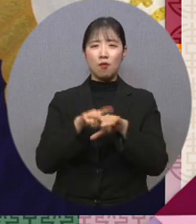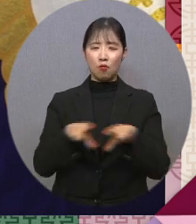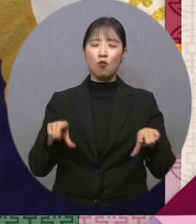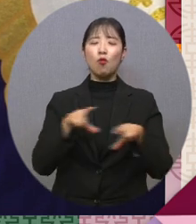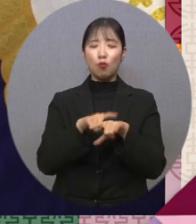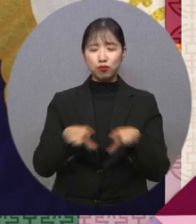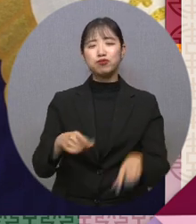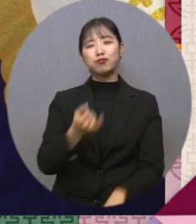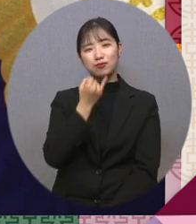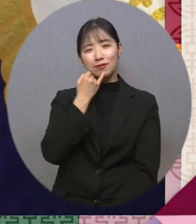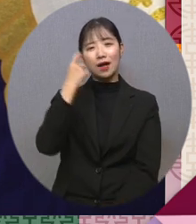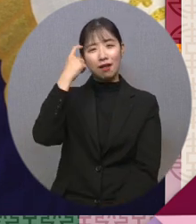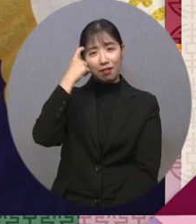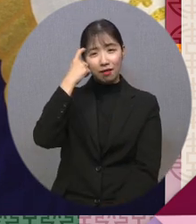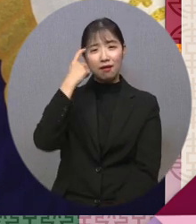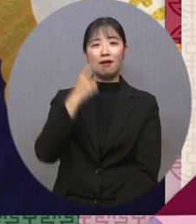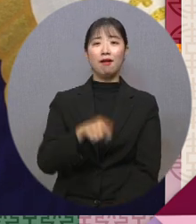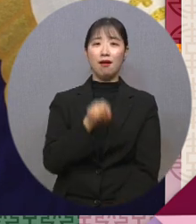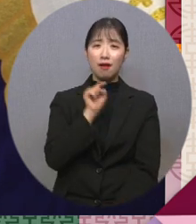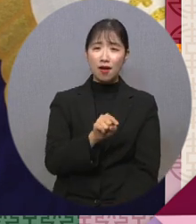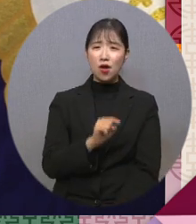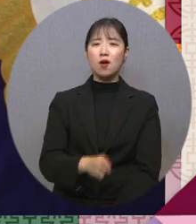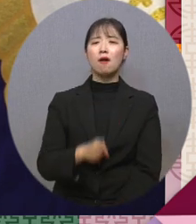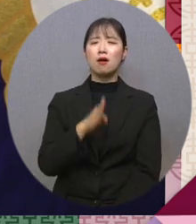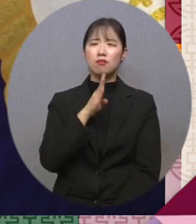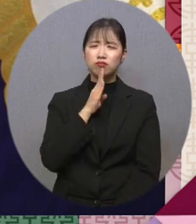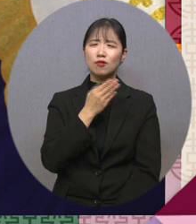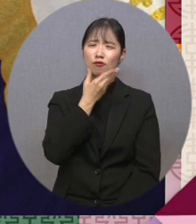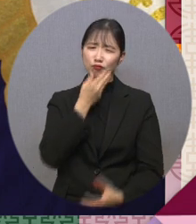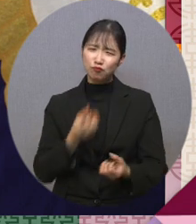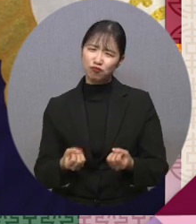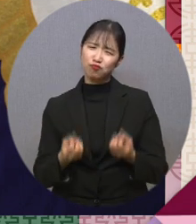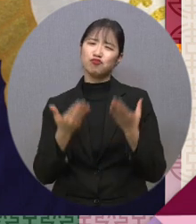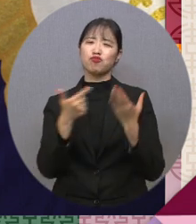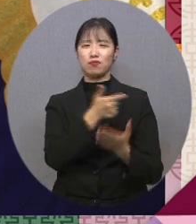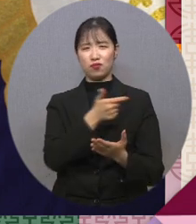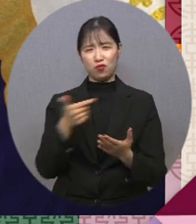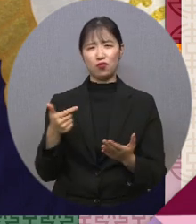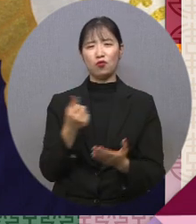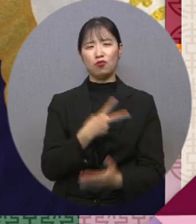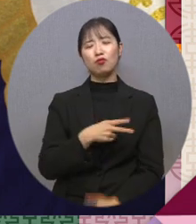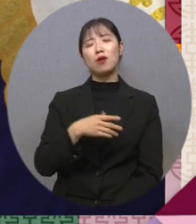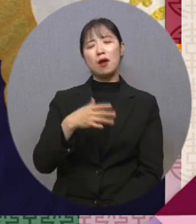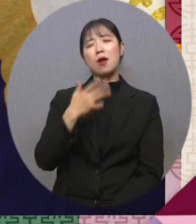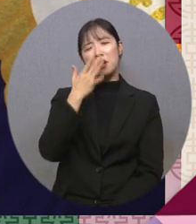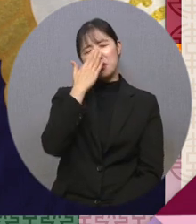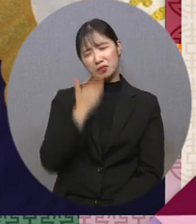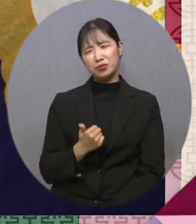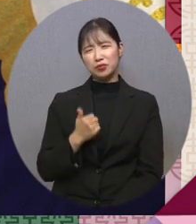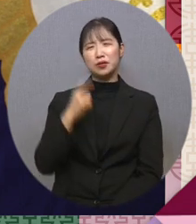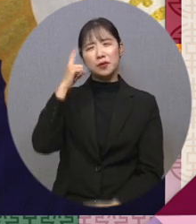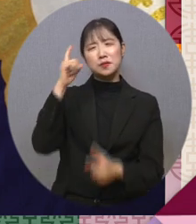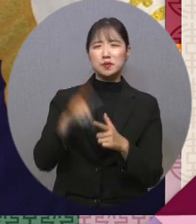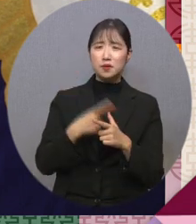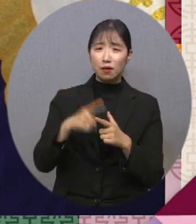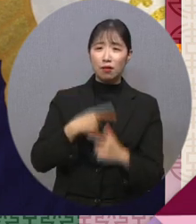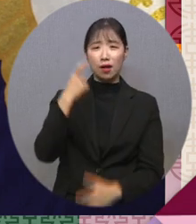평범하다고만 여겼던 일들이 사실은 축복이었고 때로는 무료하다고 느꼈던